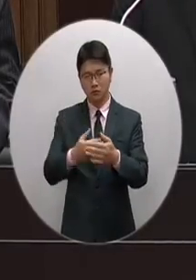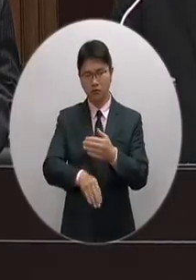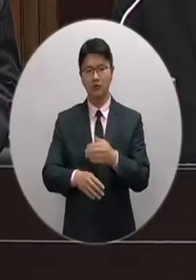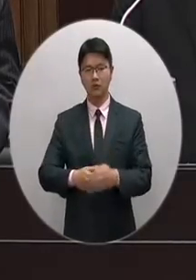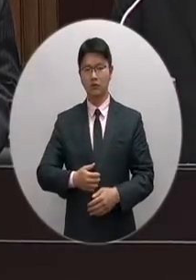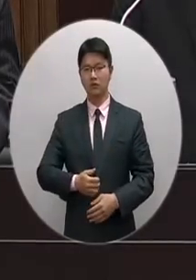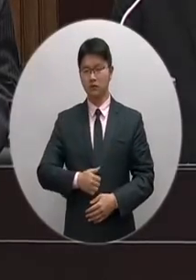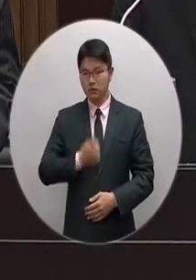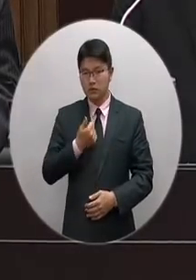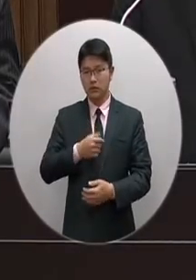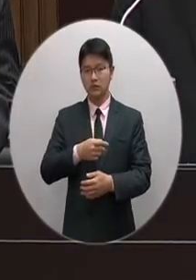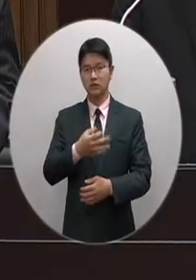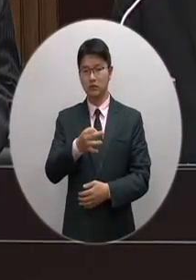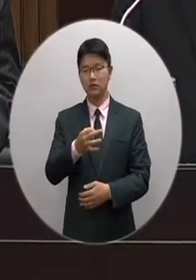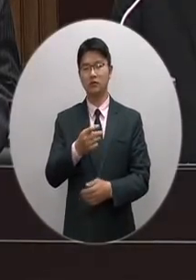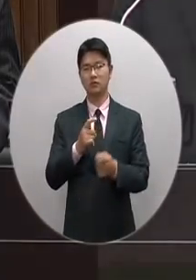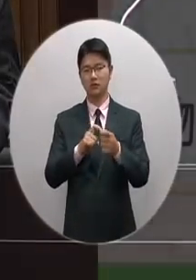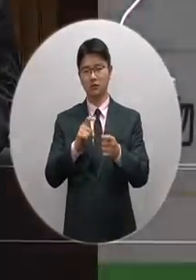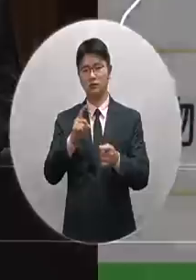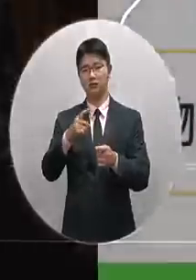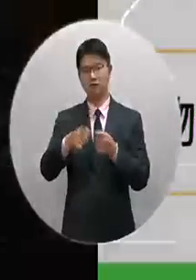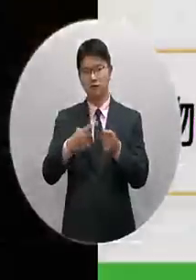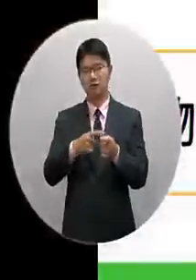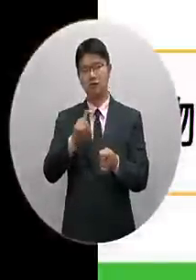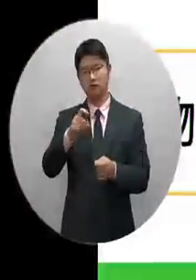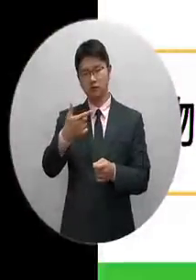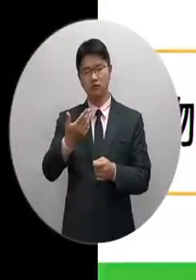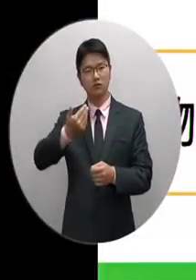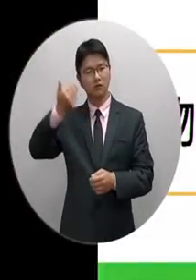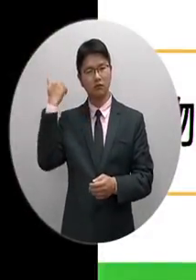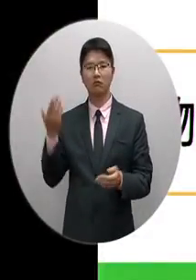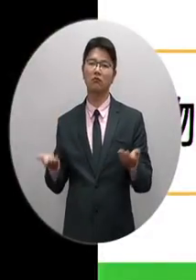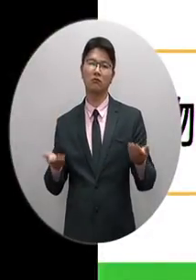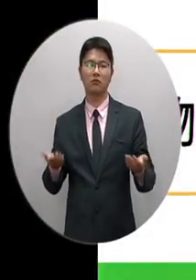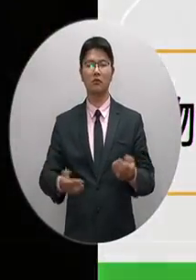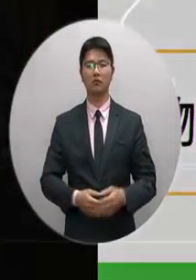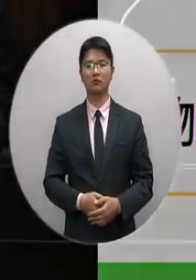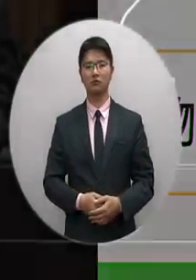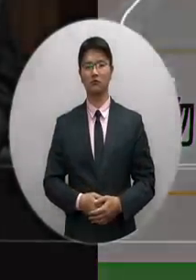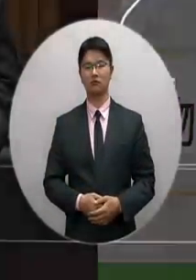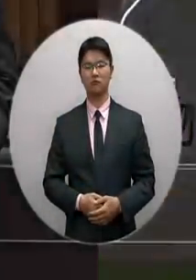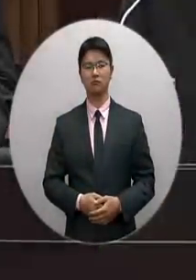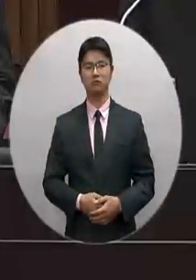质薪资是跟16年前的确是差不多了，所以你这个数字